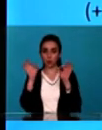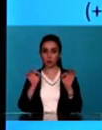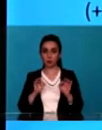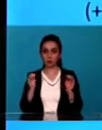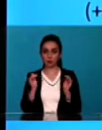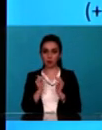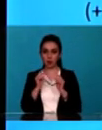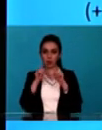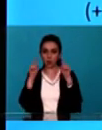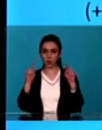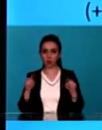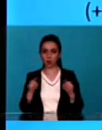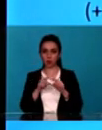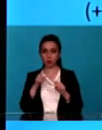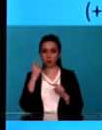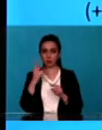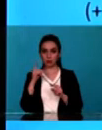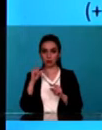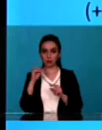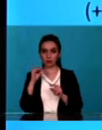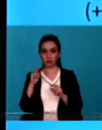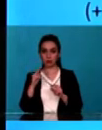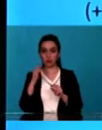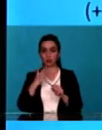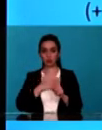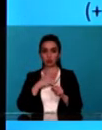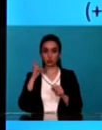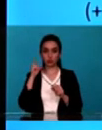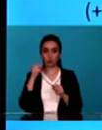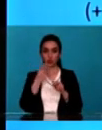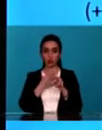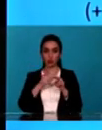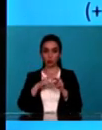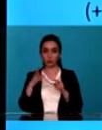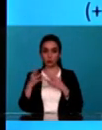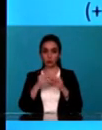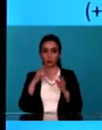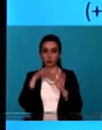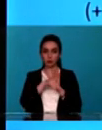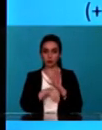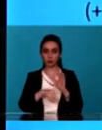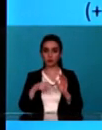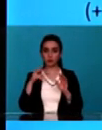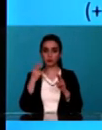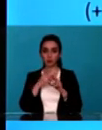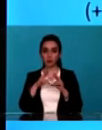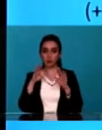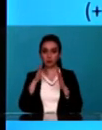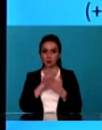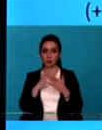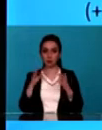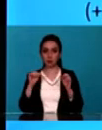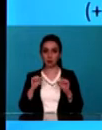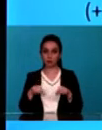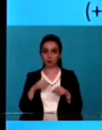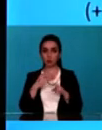есть маленькое окошечко, вот эти два значка, и здесь наше число, которое мы с вами вводим. Также есть возможность ввести